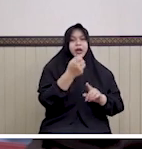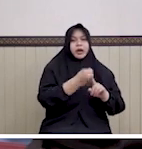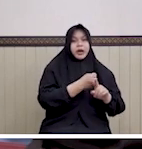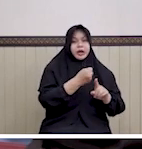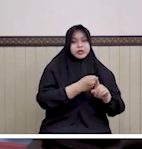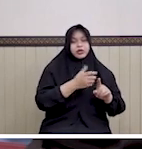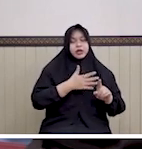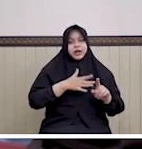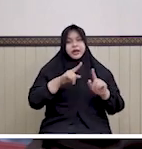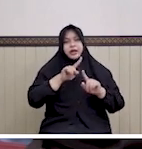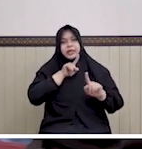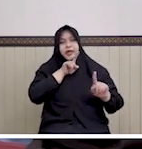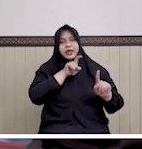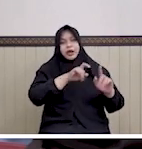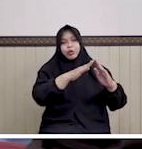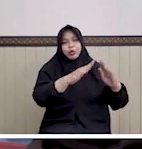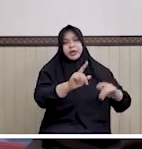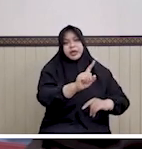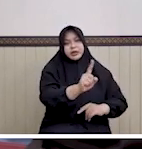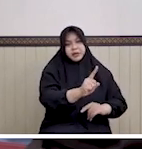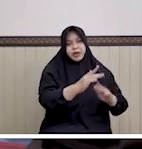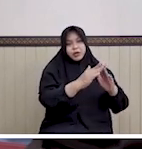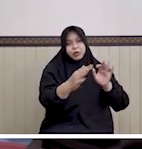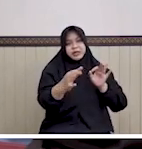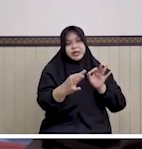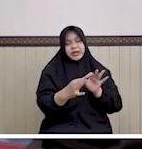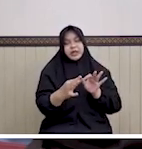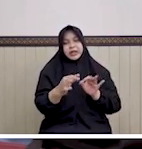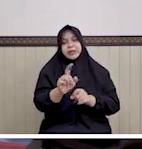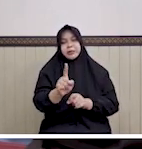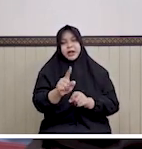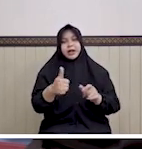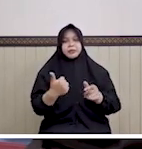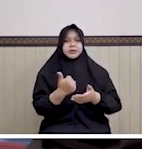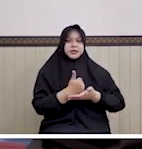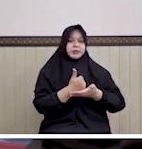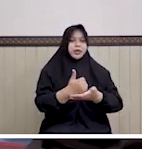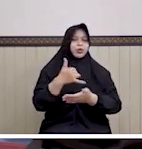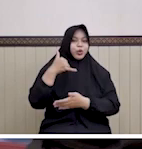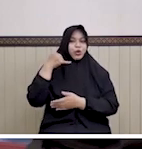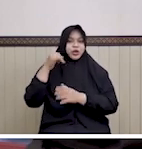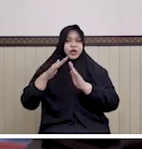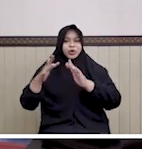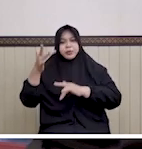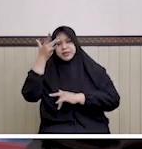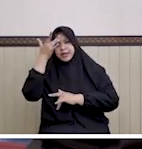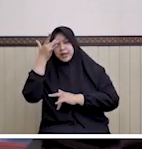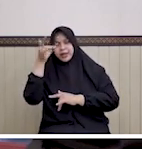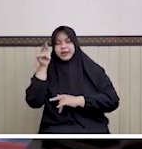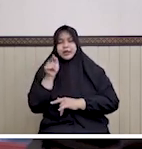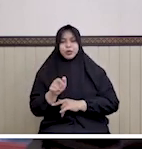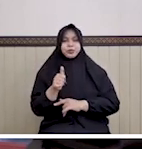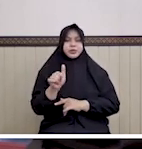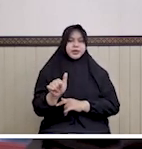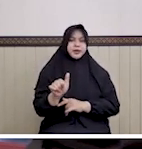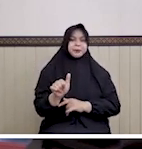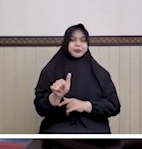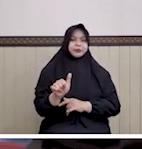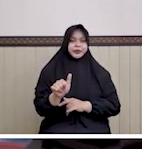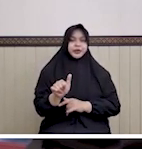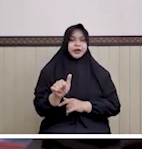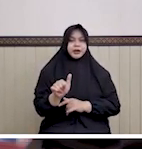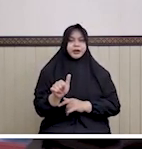rumahnya dimana di rumah sakit terdekat nyaman nanti kita bisa bantu kontak kan ke rumah sakit tersebut ya untuk bisa